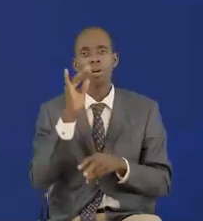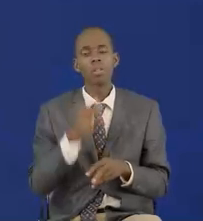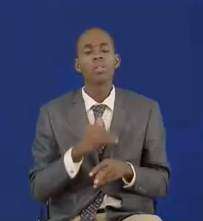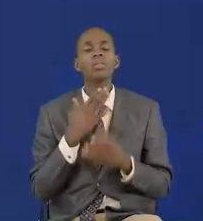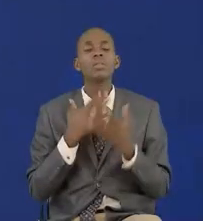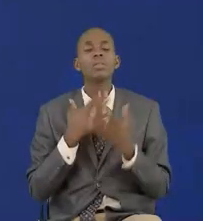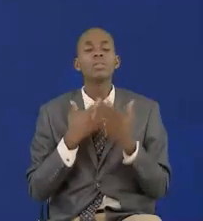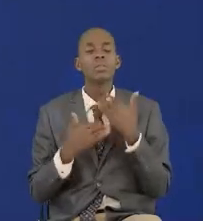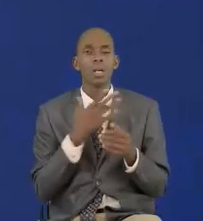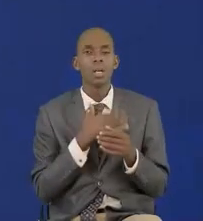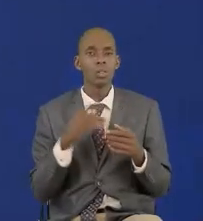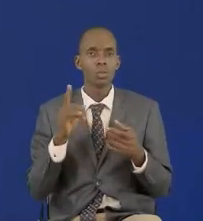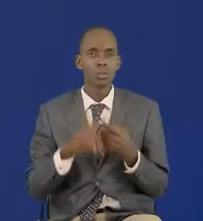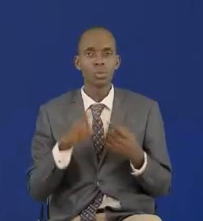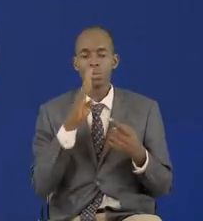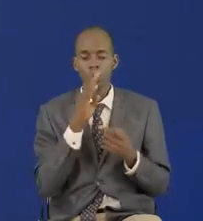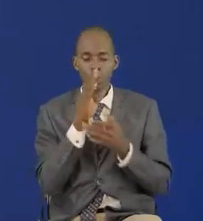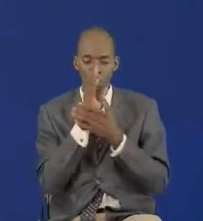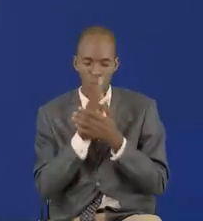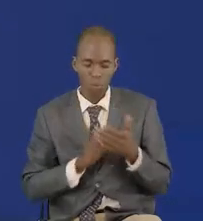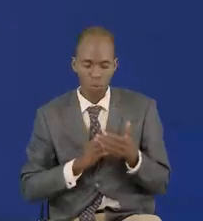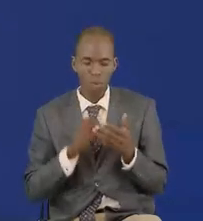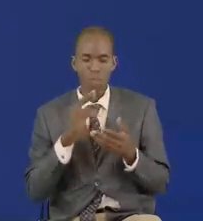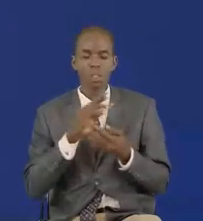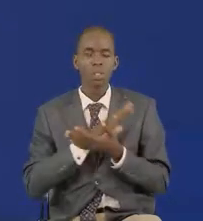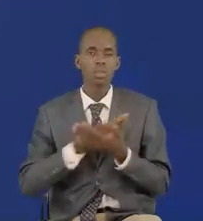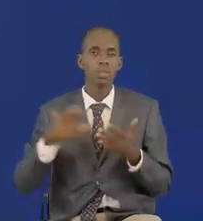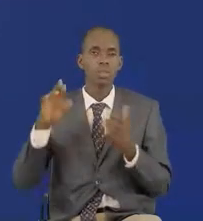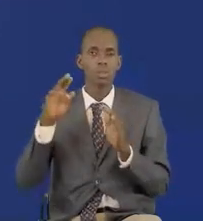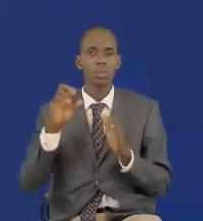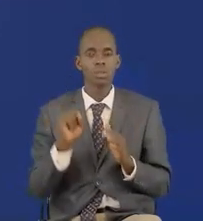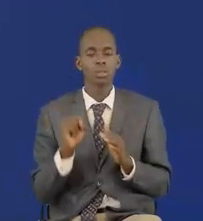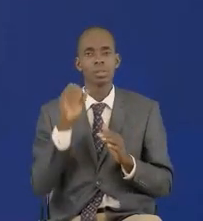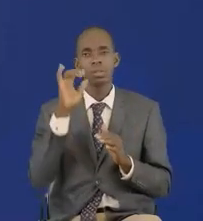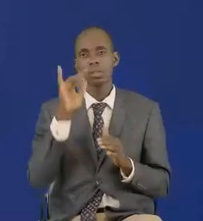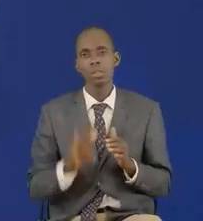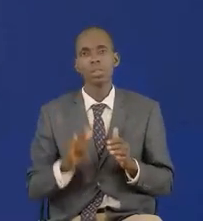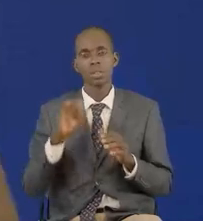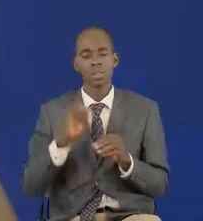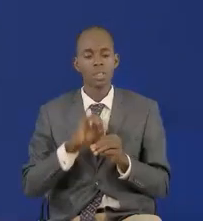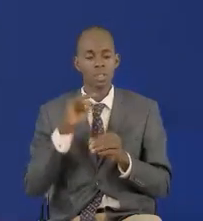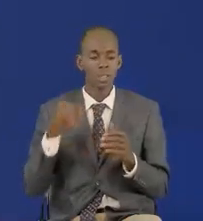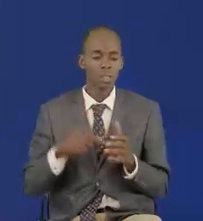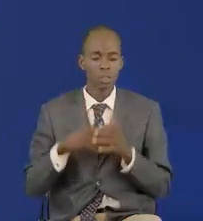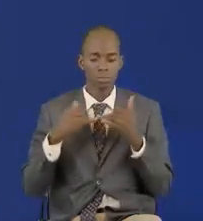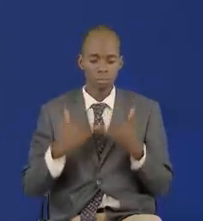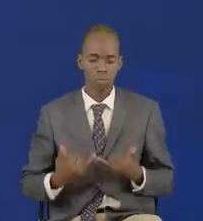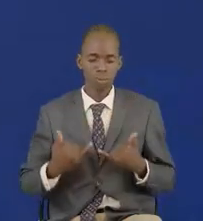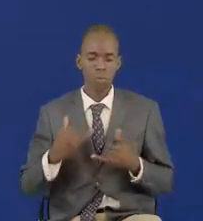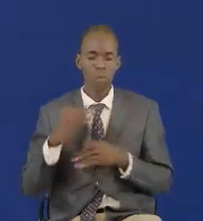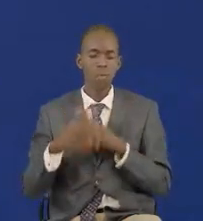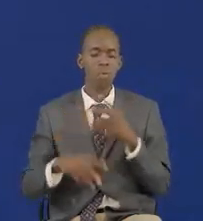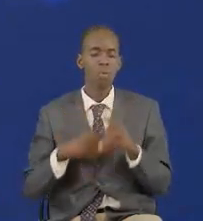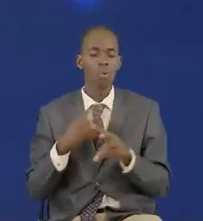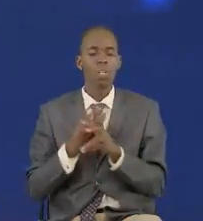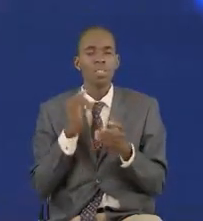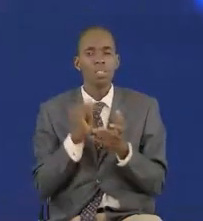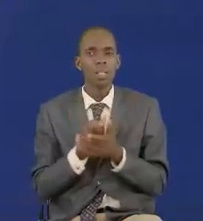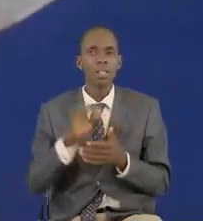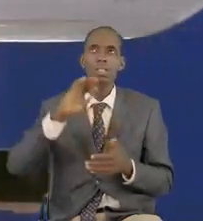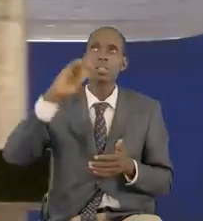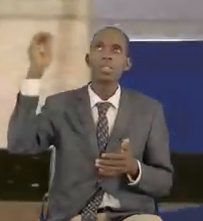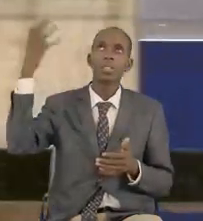au convoitise mondaine à vivre selon la piété sur la sagesse sur la justice dans le siècle présente pour que